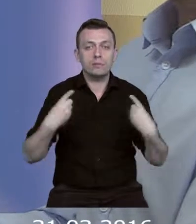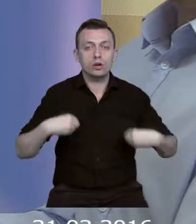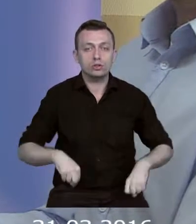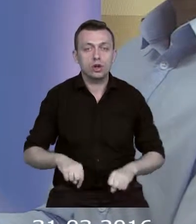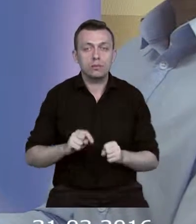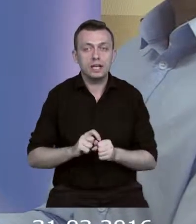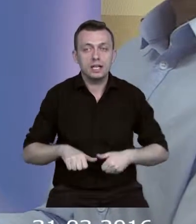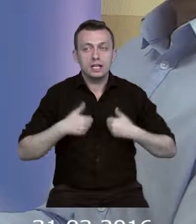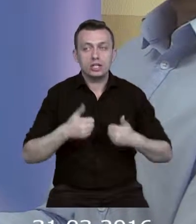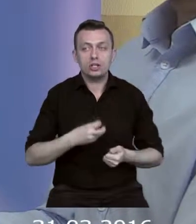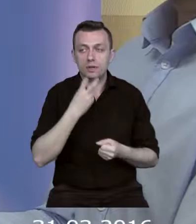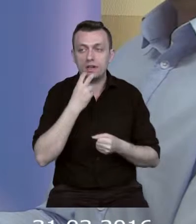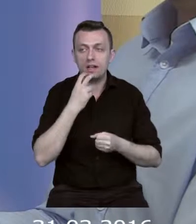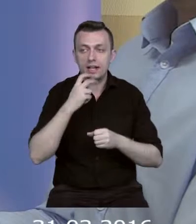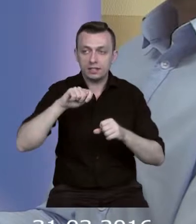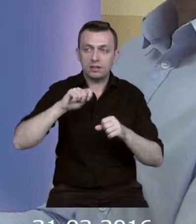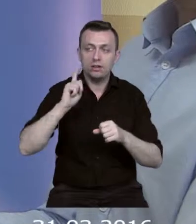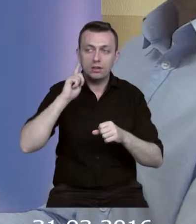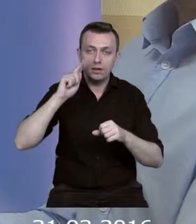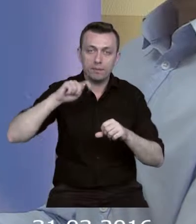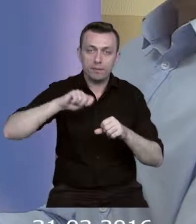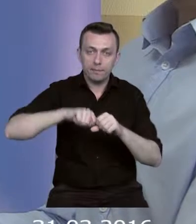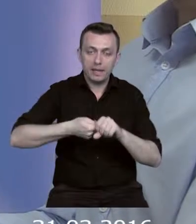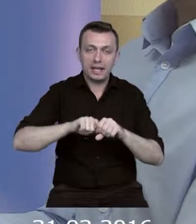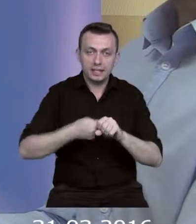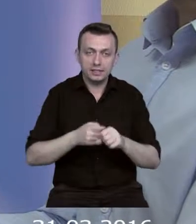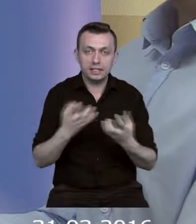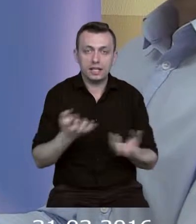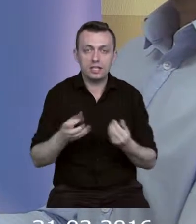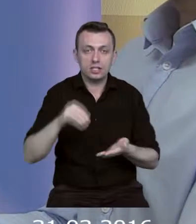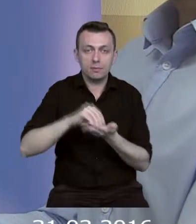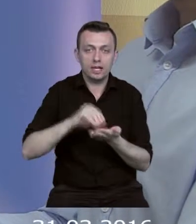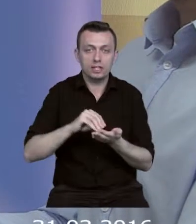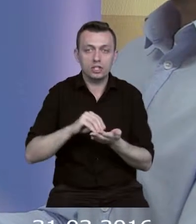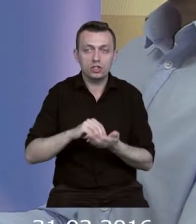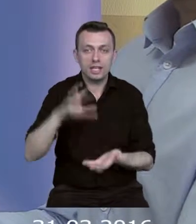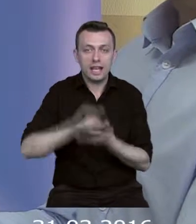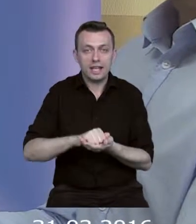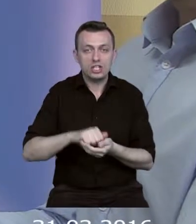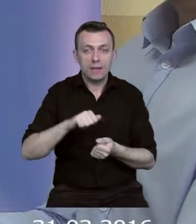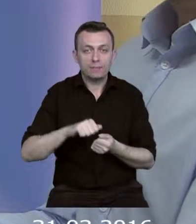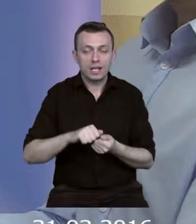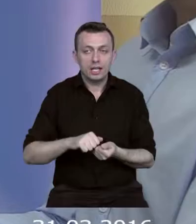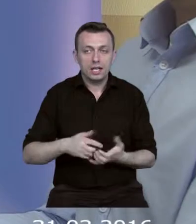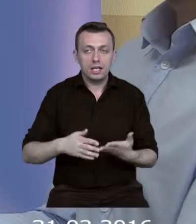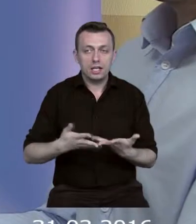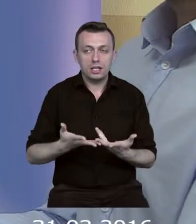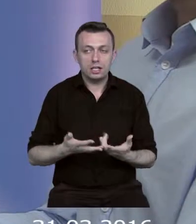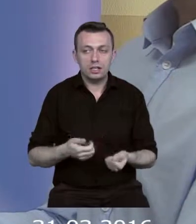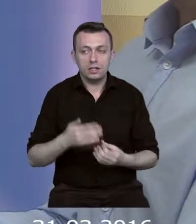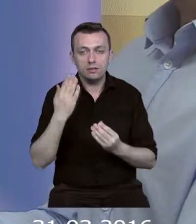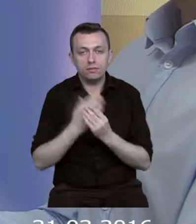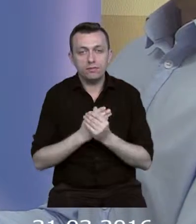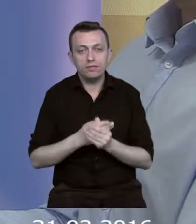na elektromechanika, gdzie właśnie zajęcia praktyczne będą odbywać się u